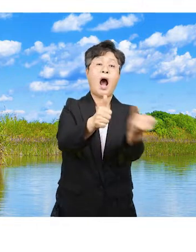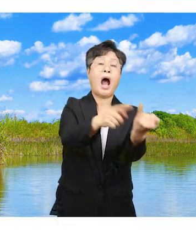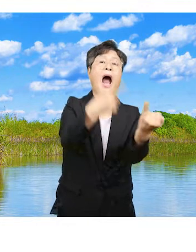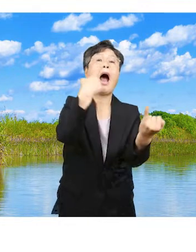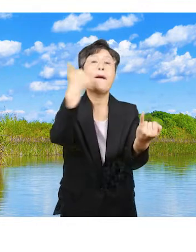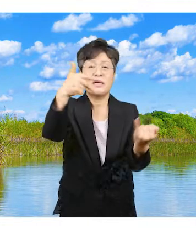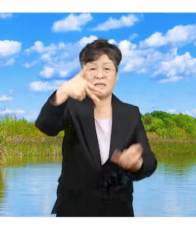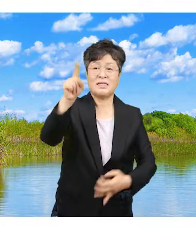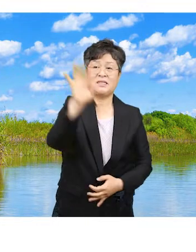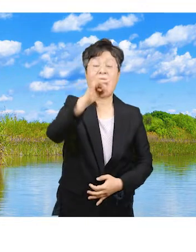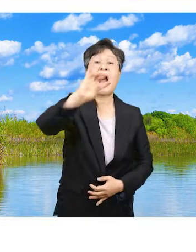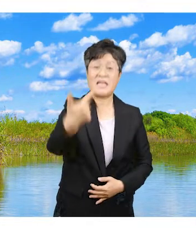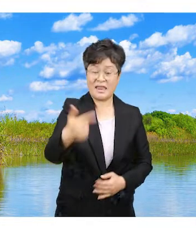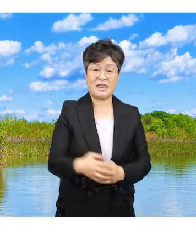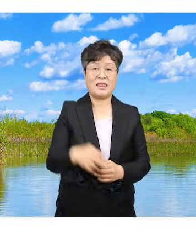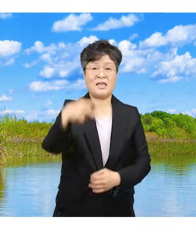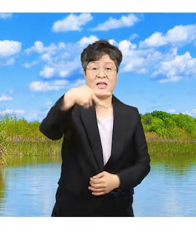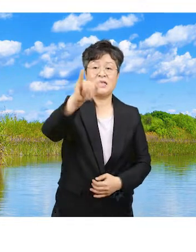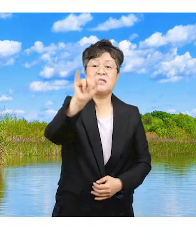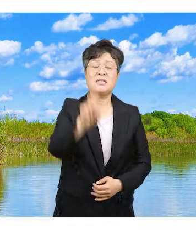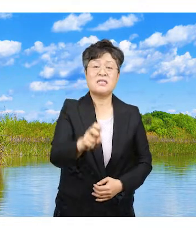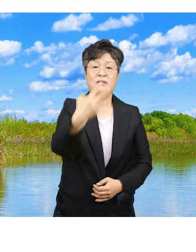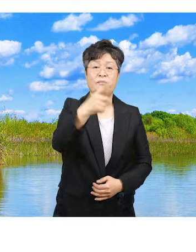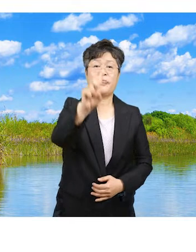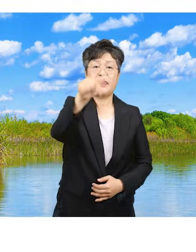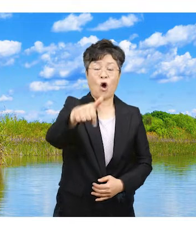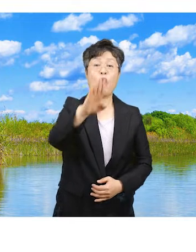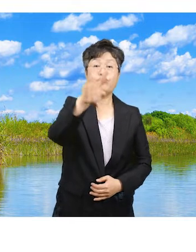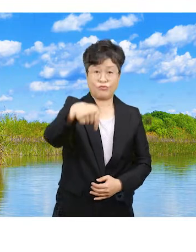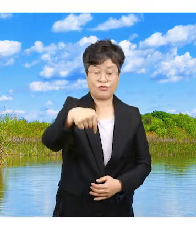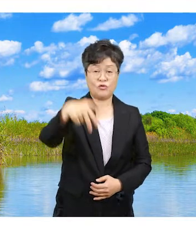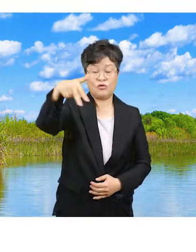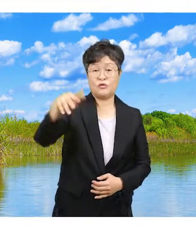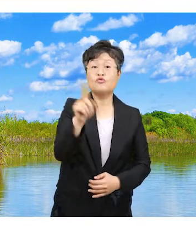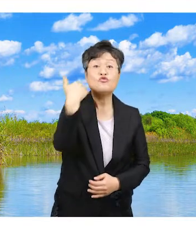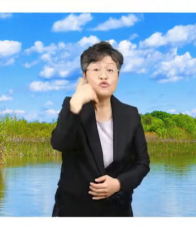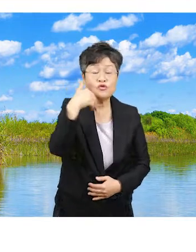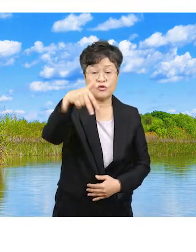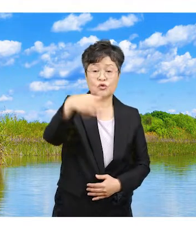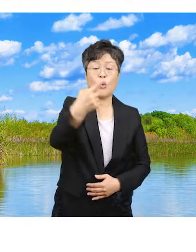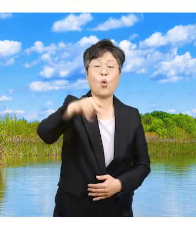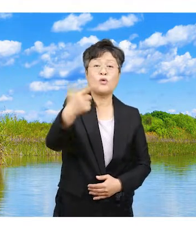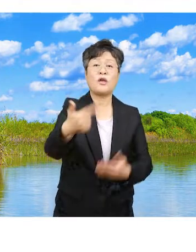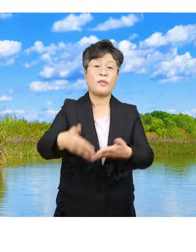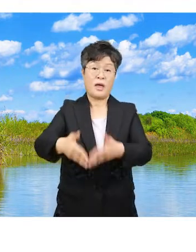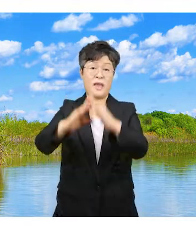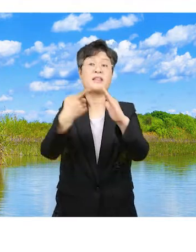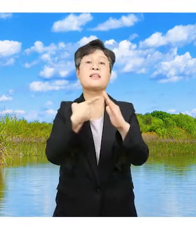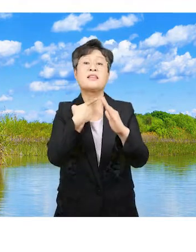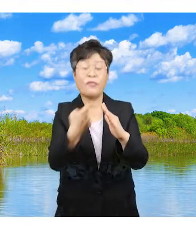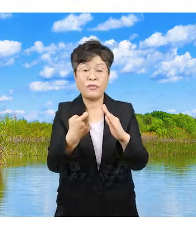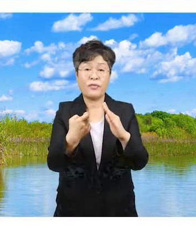선생님 아버님이 심덕부라고 하는 분인데 조선을 건국한 태조 이성계와 함께